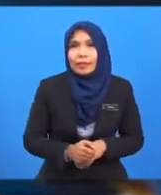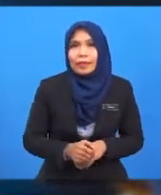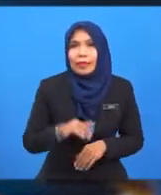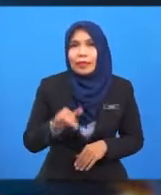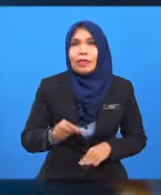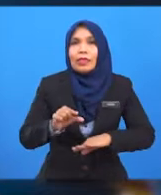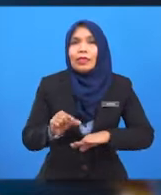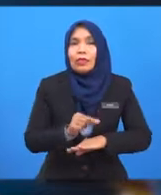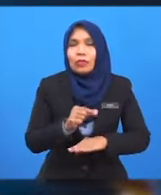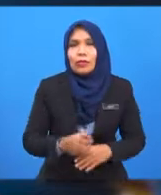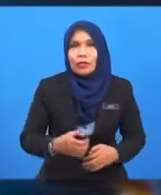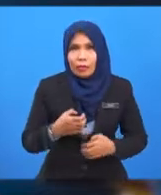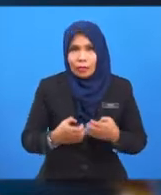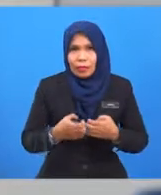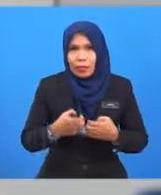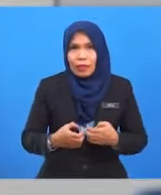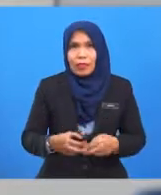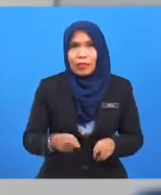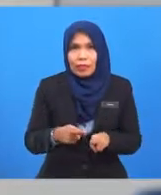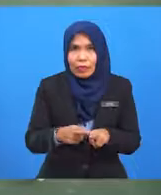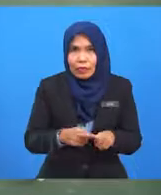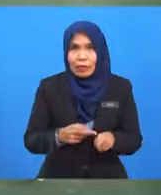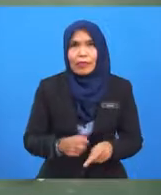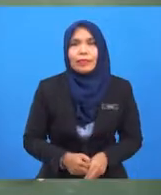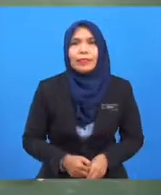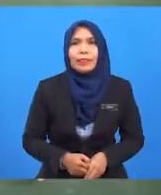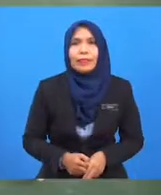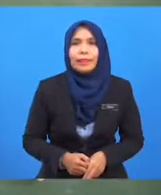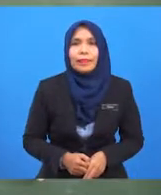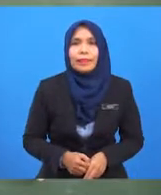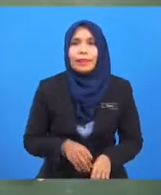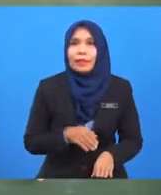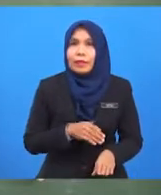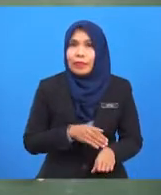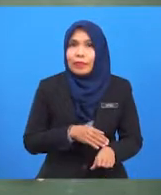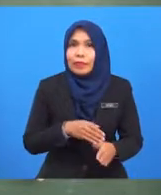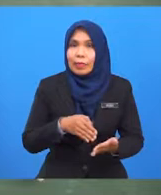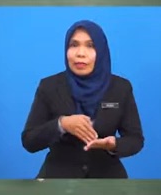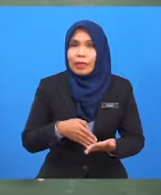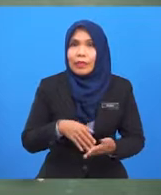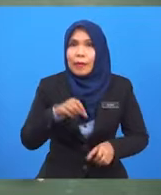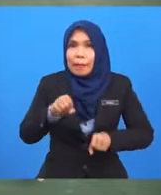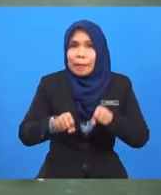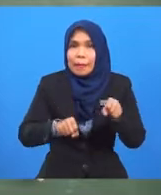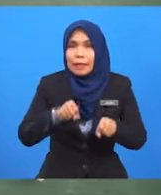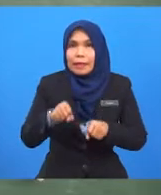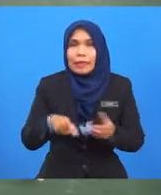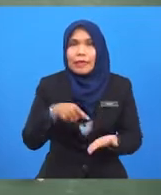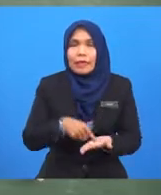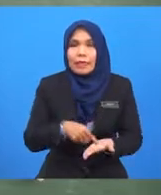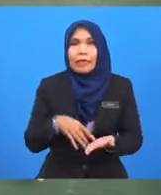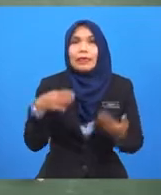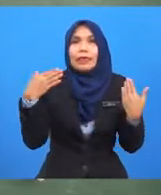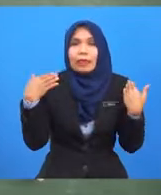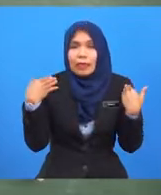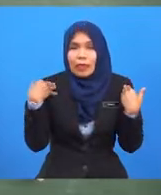ringkas, roda dan gandar? Pada bahagian basikal ini terdapat roda dan